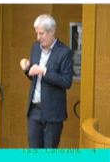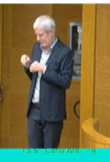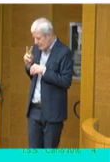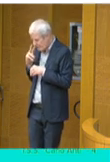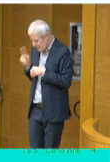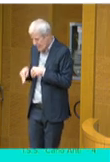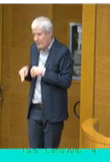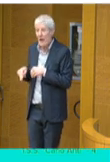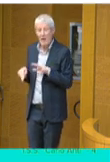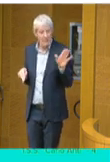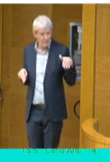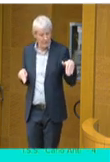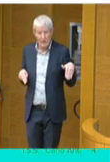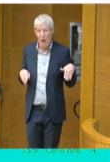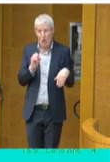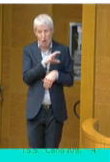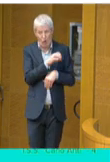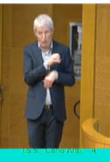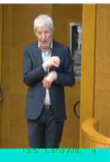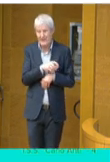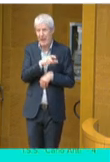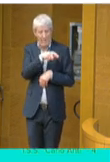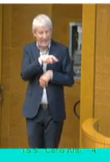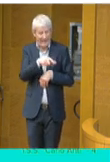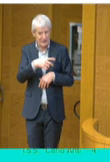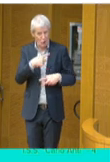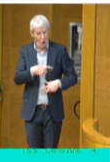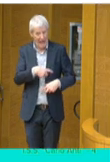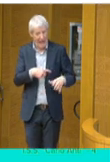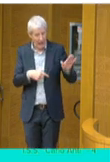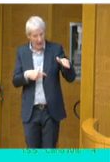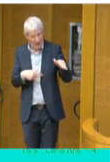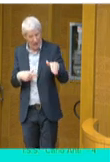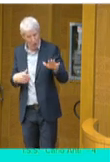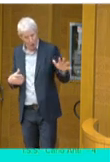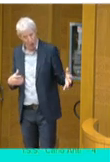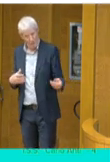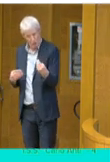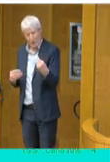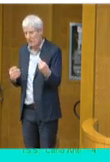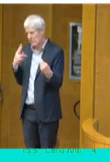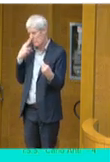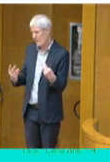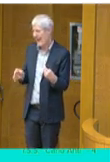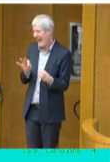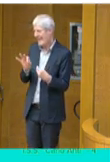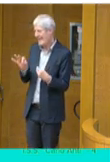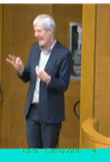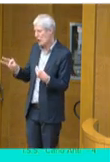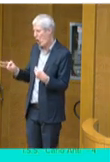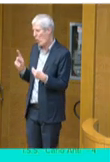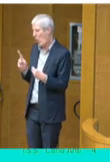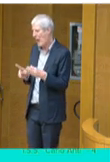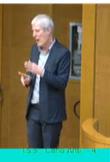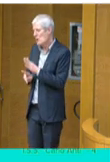Coinvolgiamo i docenti, coinvolgiamo il personale e andiamo a definire gli indicatori di